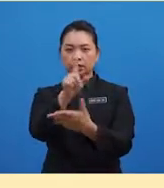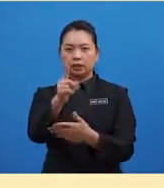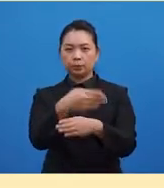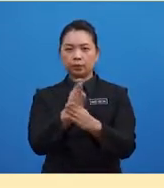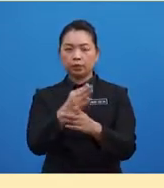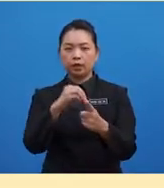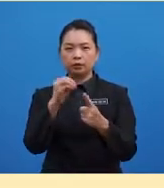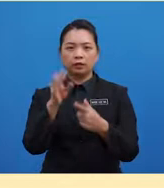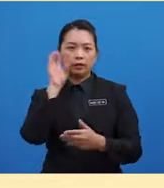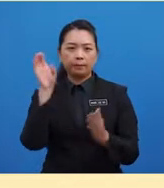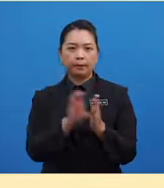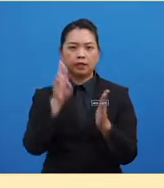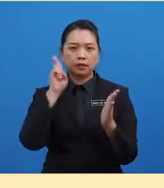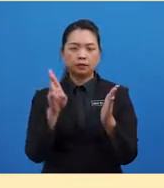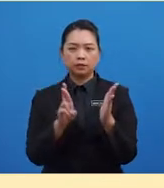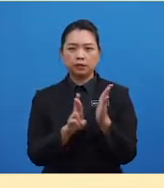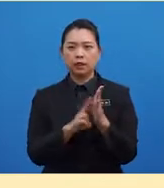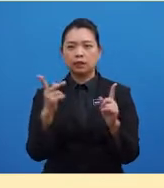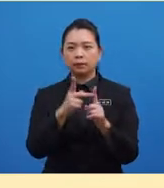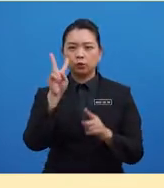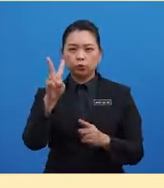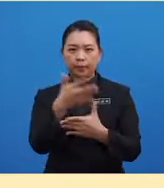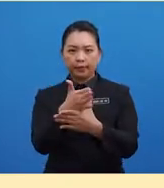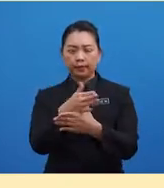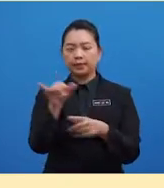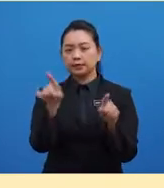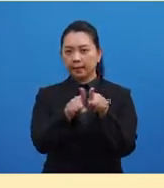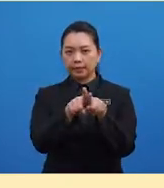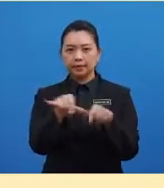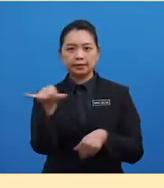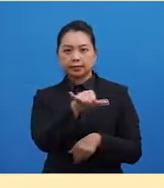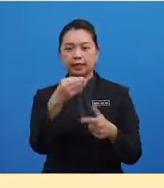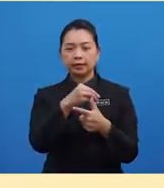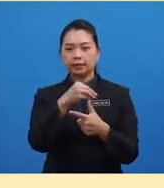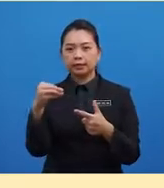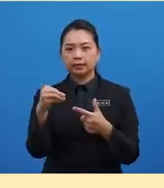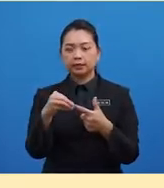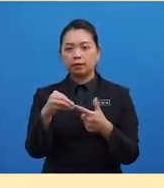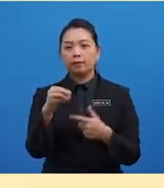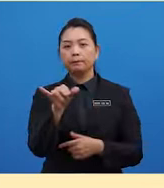rajah kepada dua bahagian yang sama saiz dan bentuk.